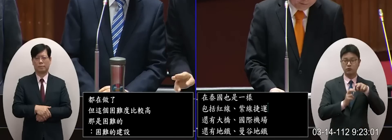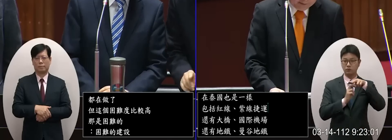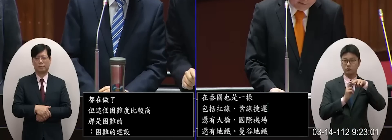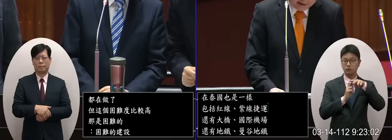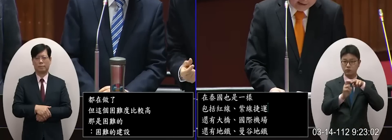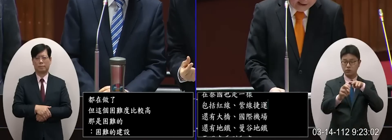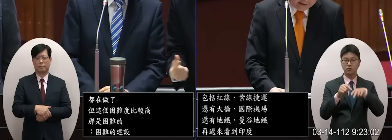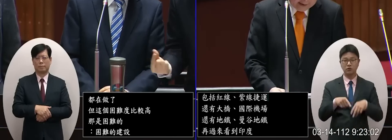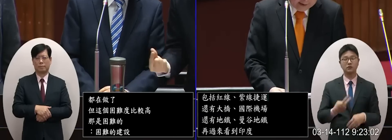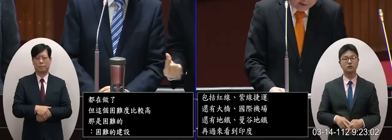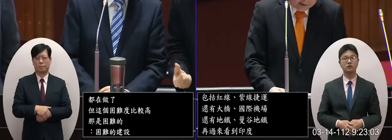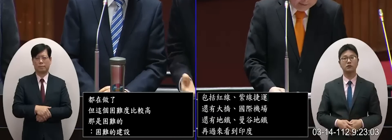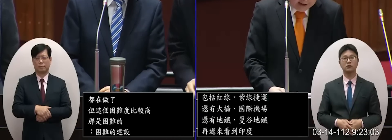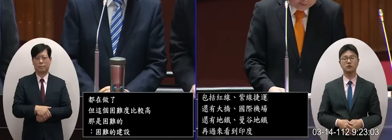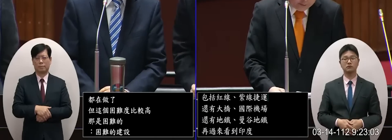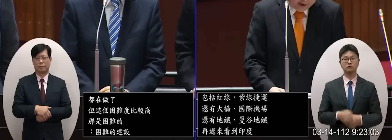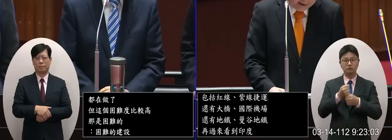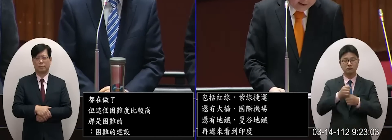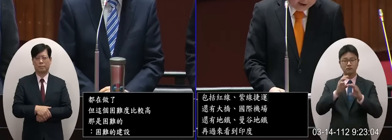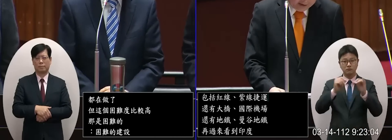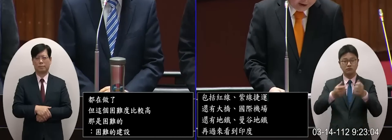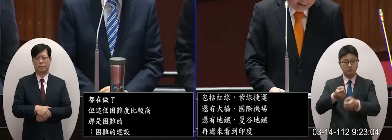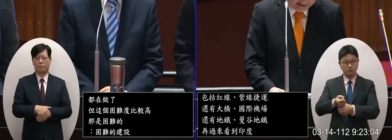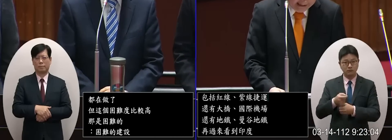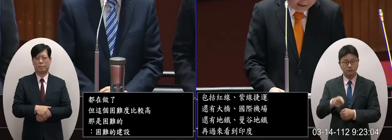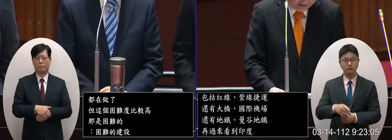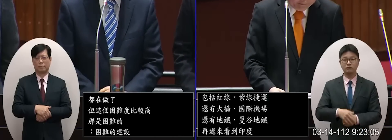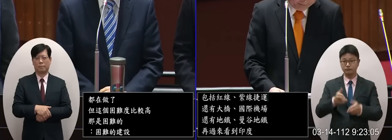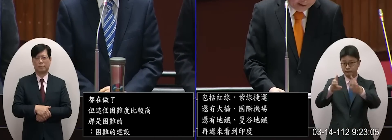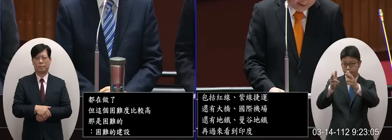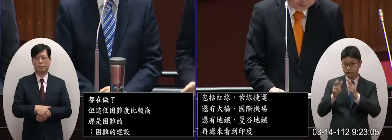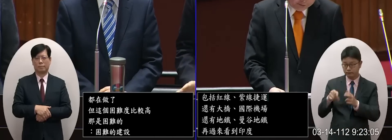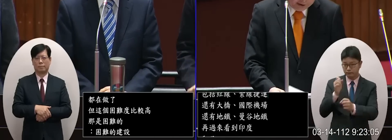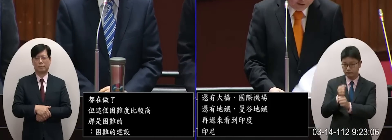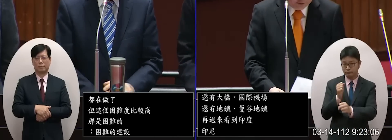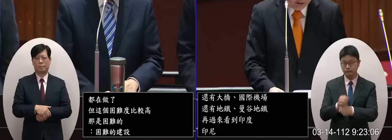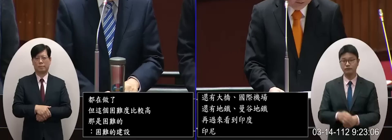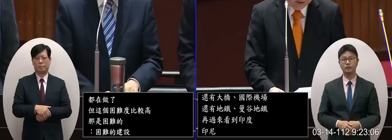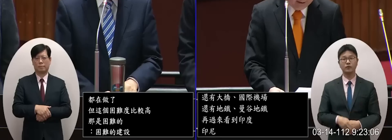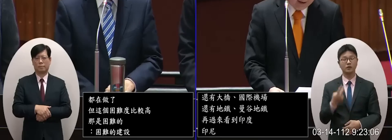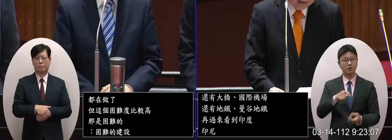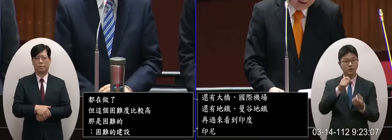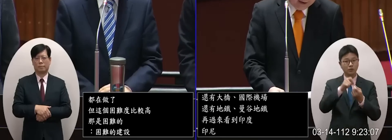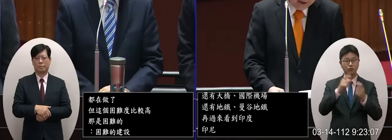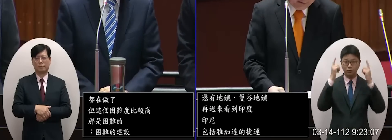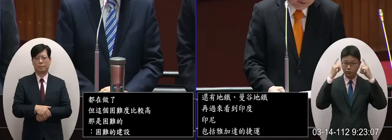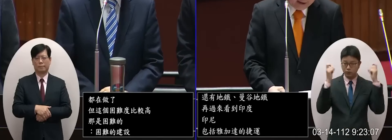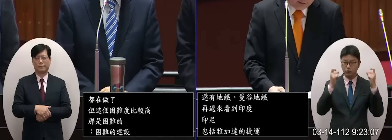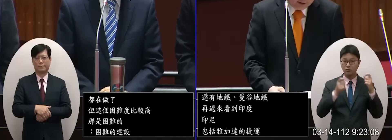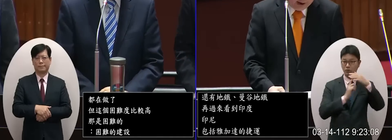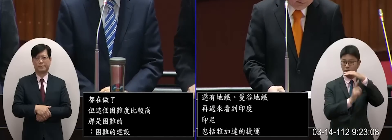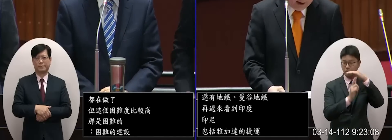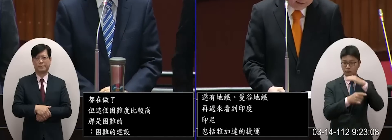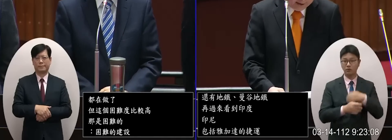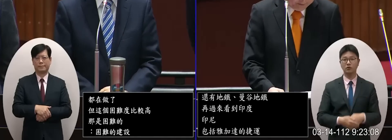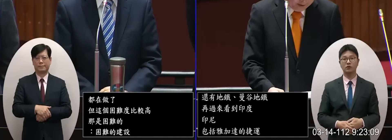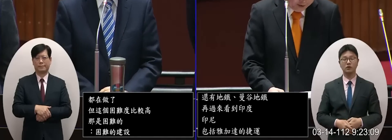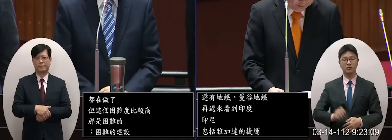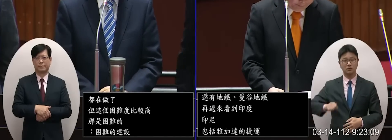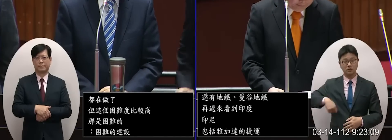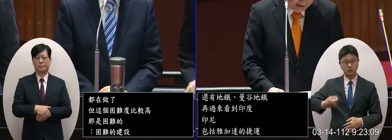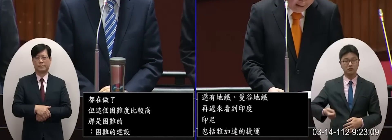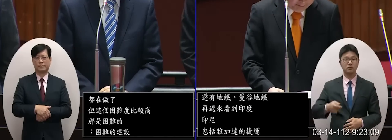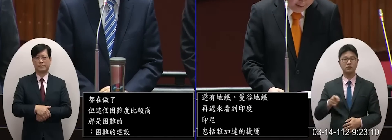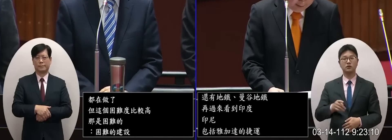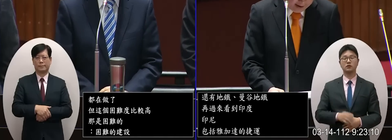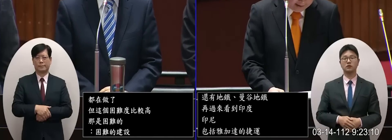铁路、马尼拉大都会的立交桥，还有吕宋的高速公路等等，柬埔寨的国道5号的